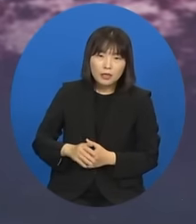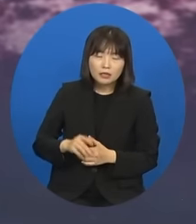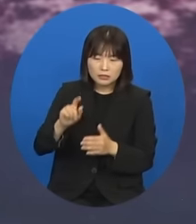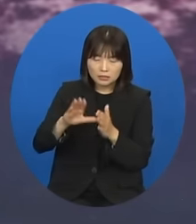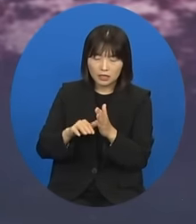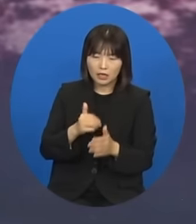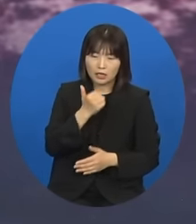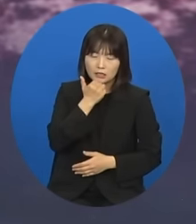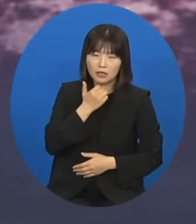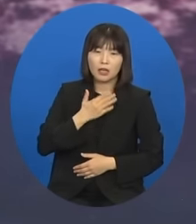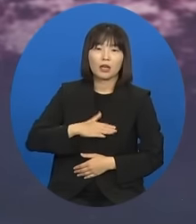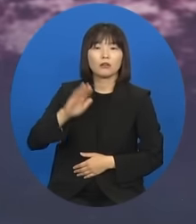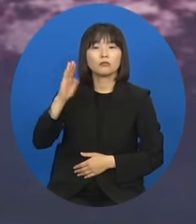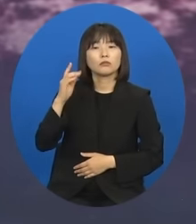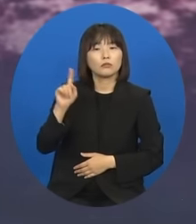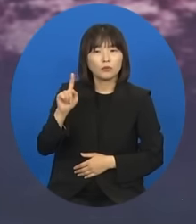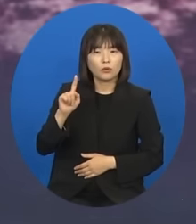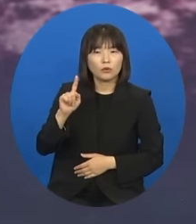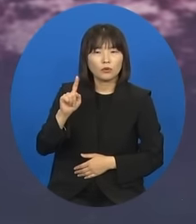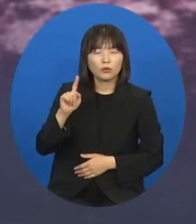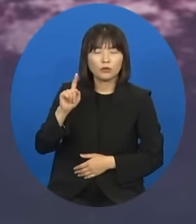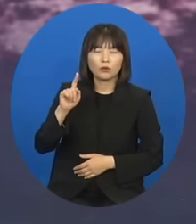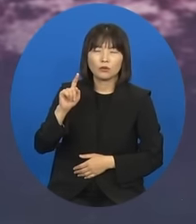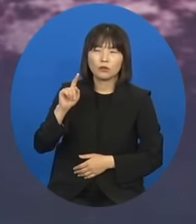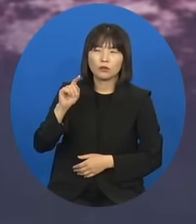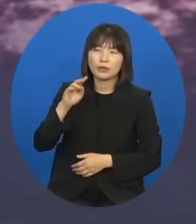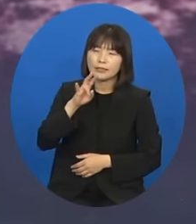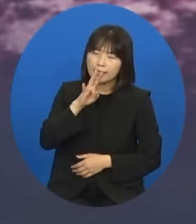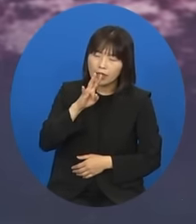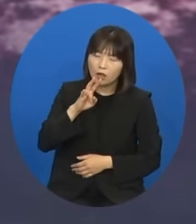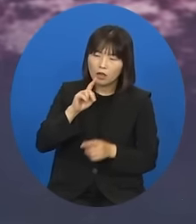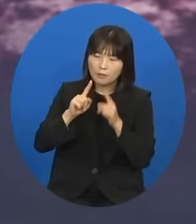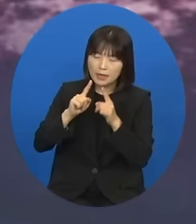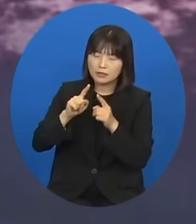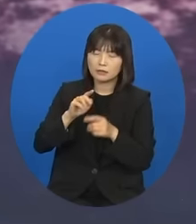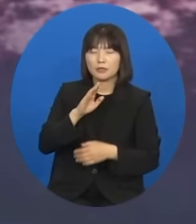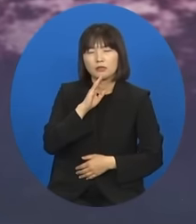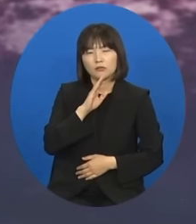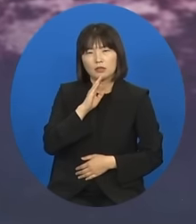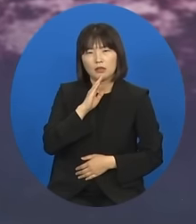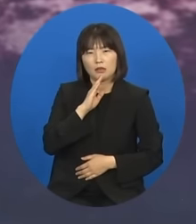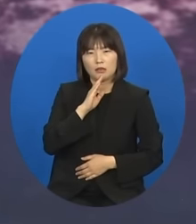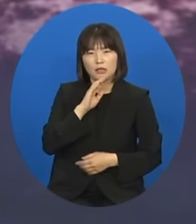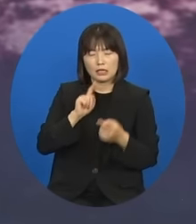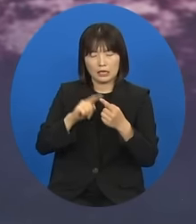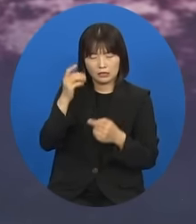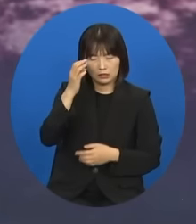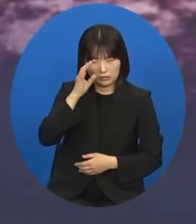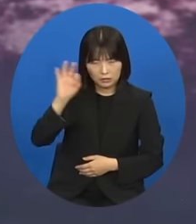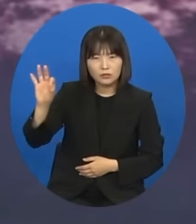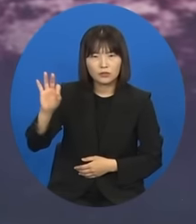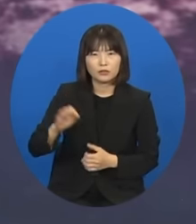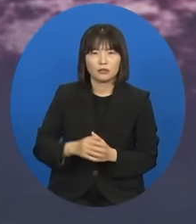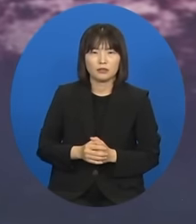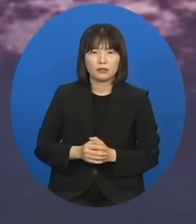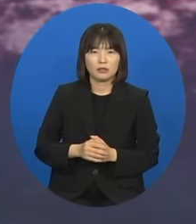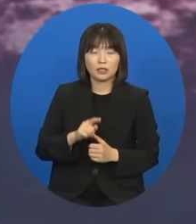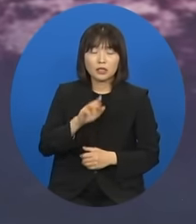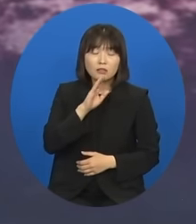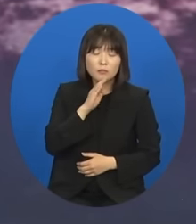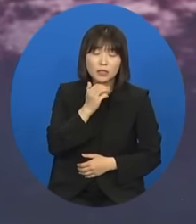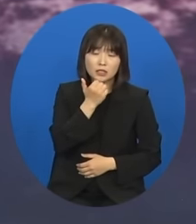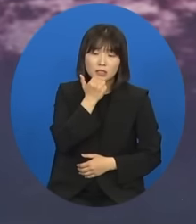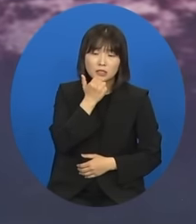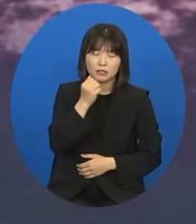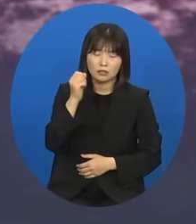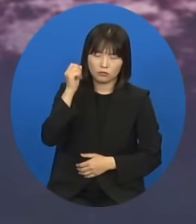되죠 그 말씀이 맞았구나 예언의 말씀이 맞았구나 그것을 인정을해 이것 참 인데요 어디에